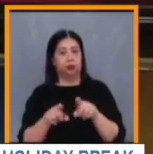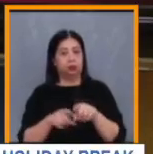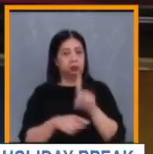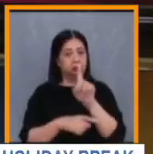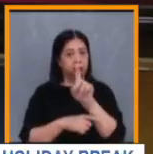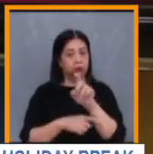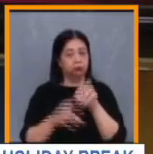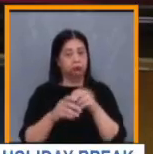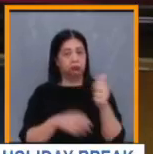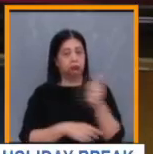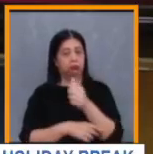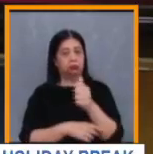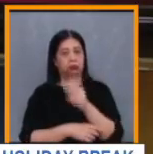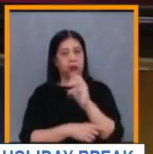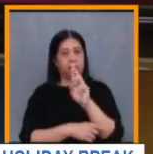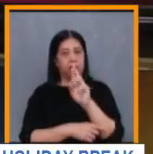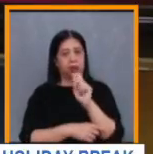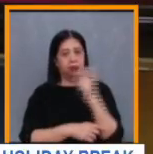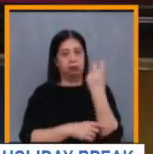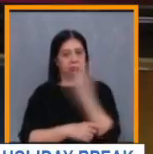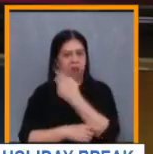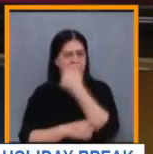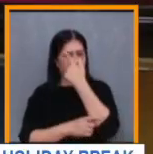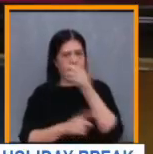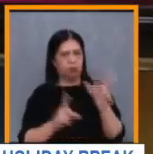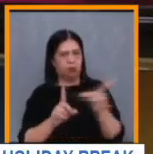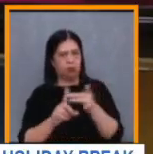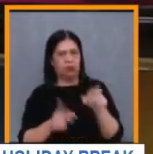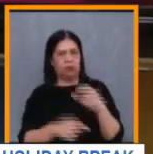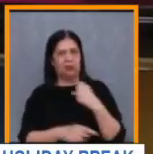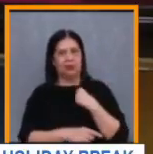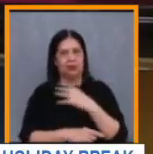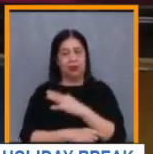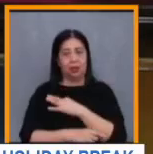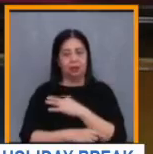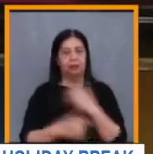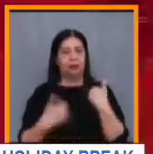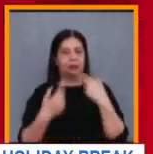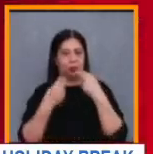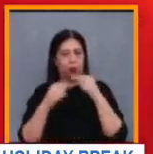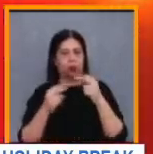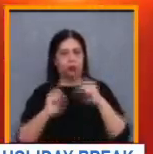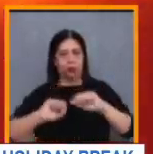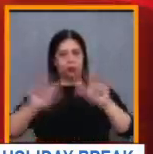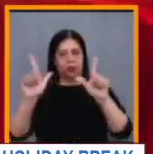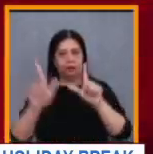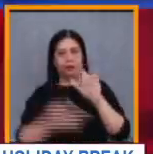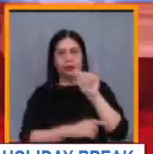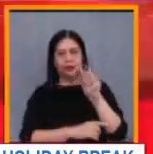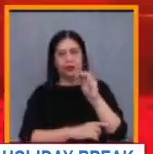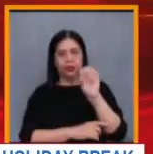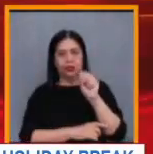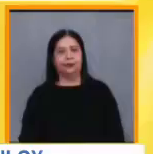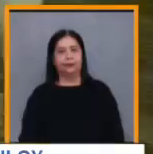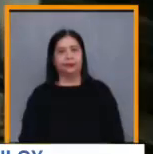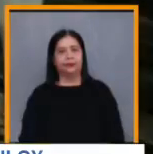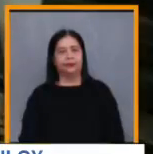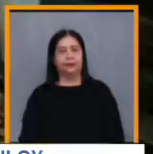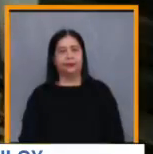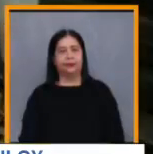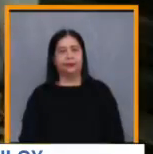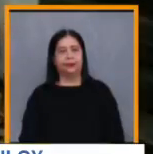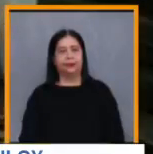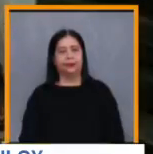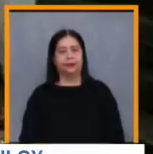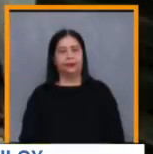dahil po sa mga nagpositibong kawani nito? May unang balita live si James Agustin. James? Connie,